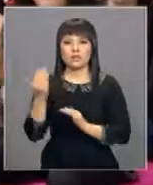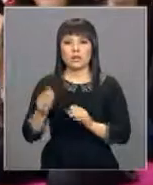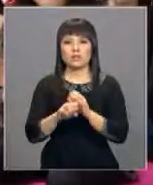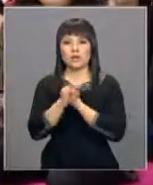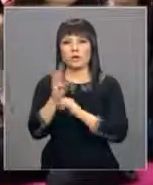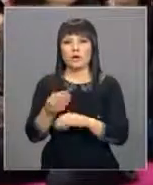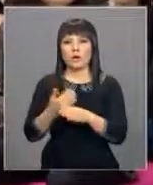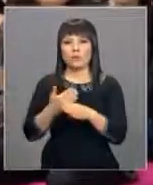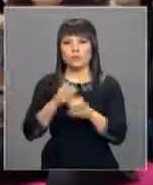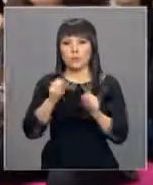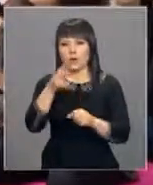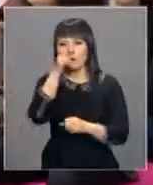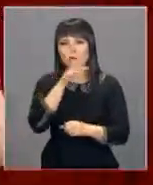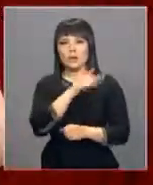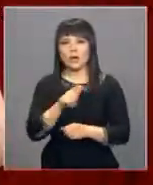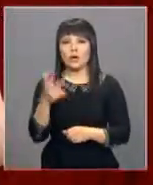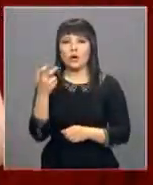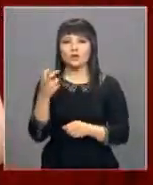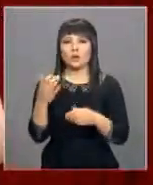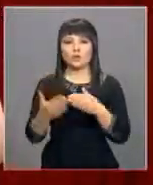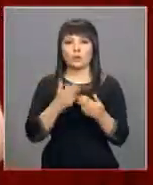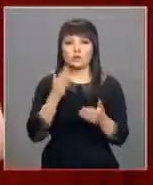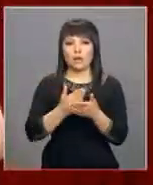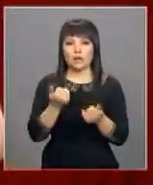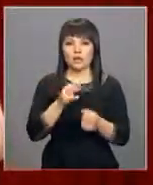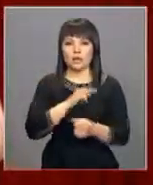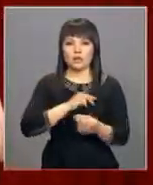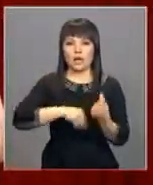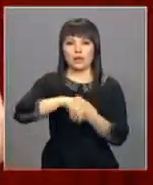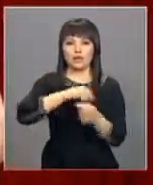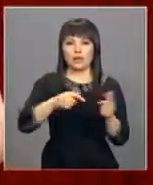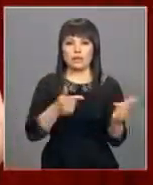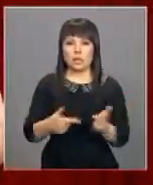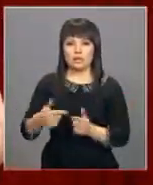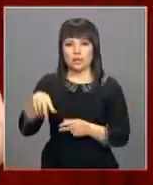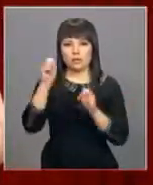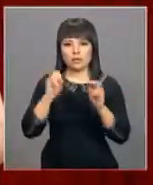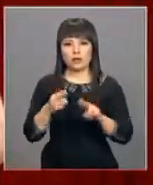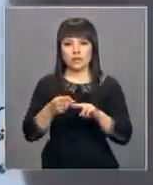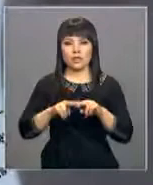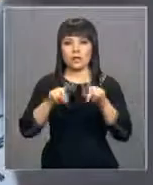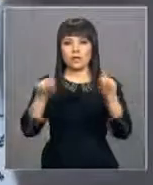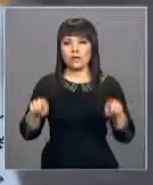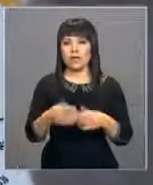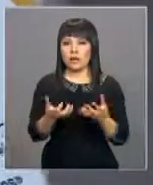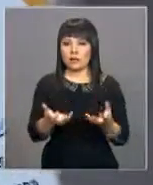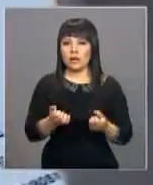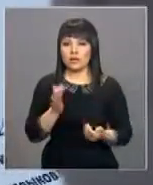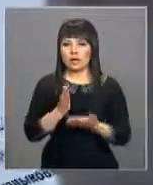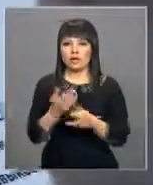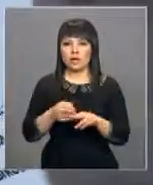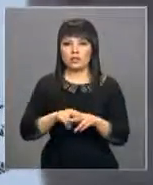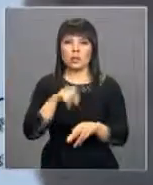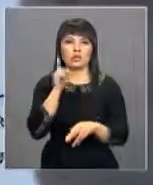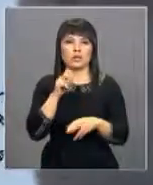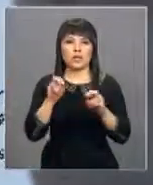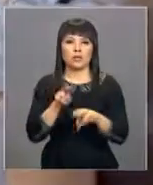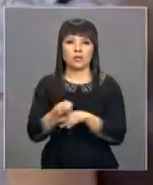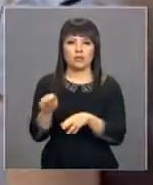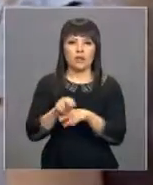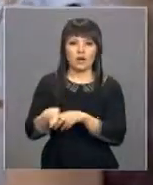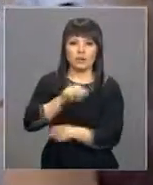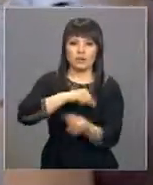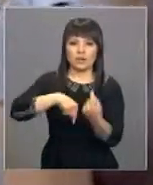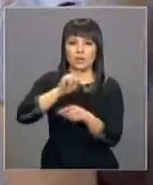Үш ай ішінде 300-ге жуық адам іскерліктің қыр-сырын даярлық курсында үйреніп, арнайы сертификаттарға ие болды. Жастарға тәлім берген